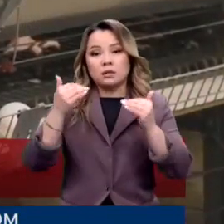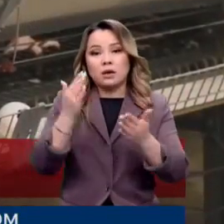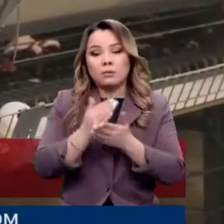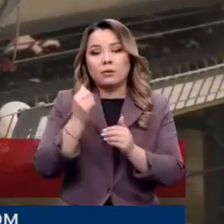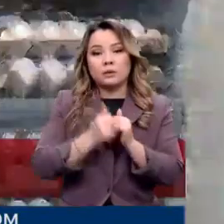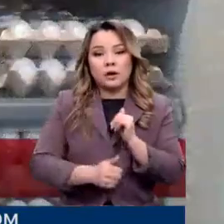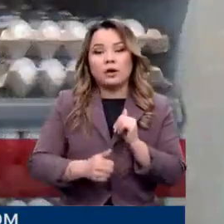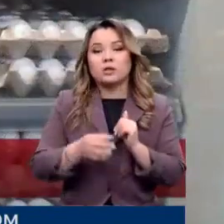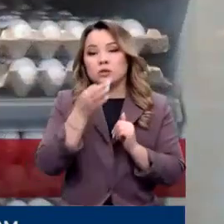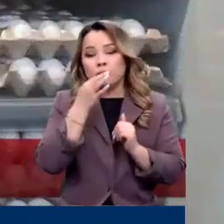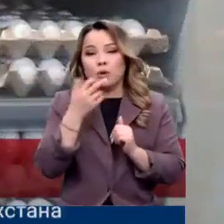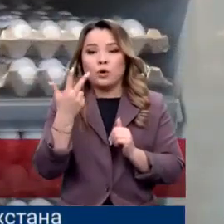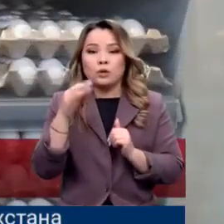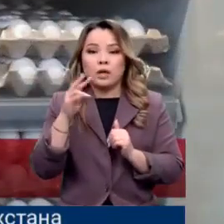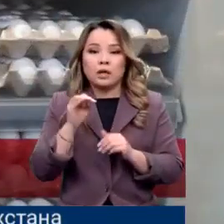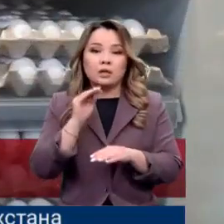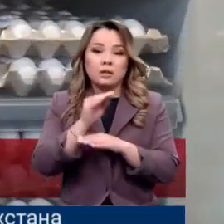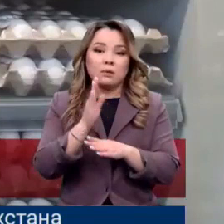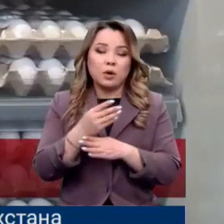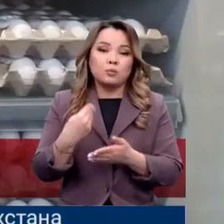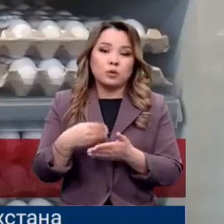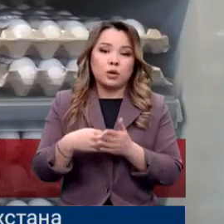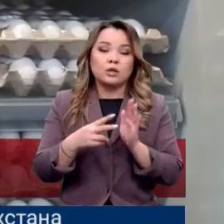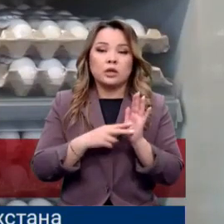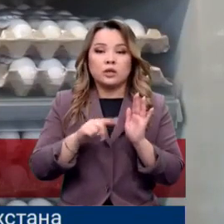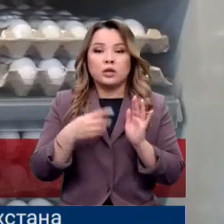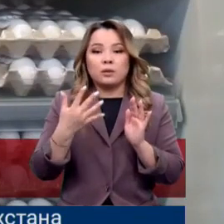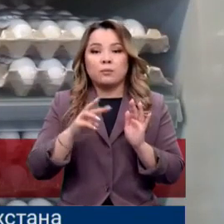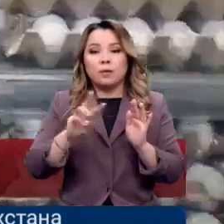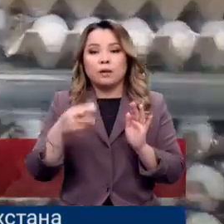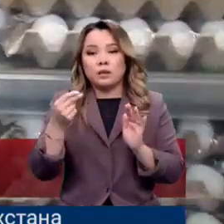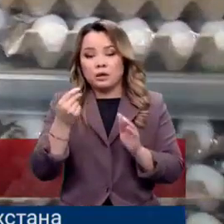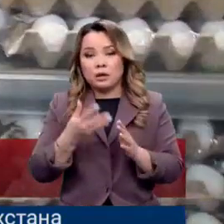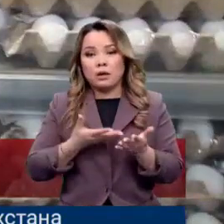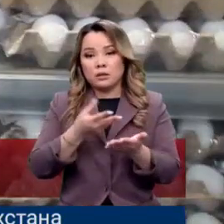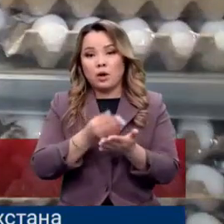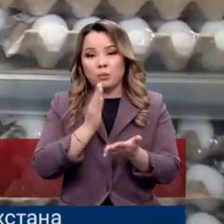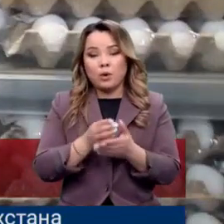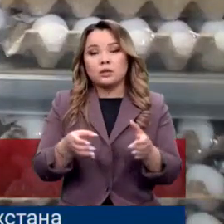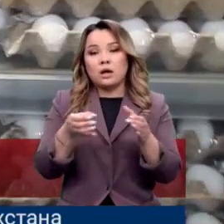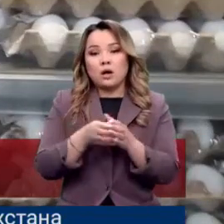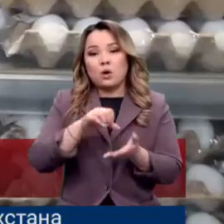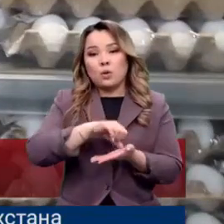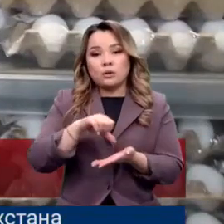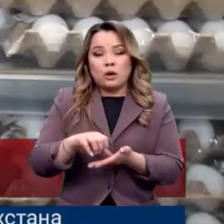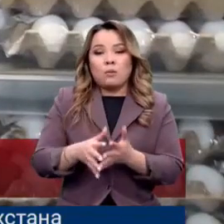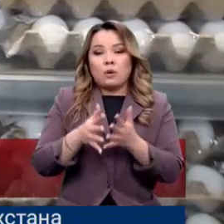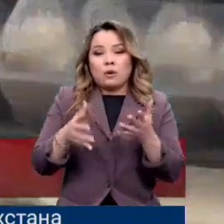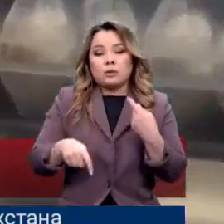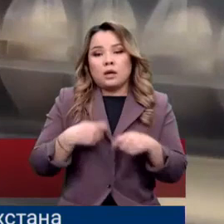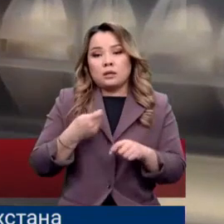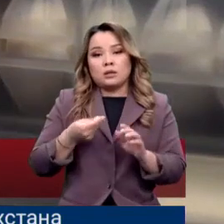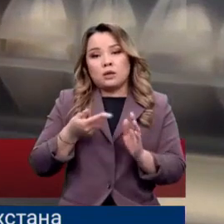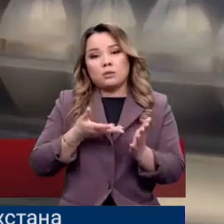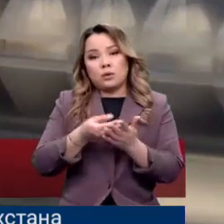3 теңгеден төлемек. Осы мақсатта бюджеттен 7,5 миллиард теңге қарастырып қойыпты. Бірақ сала өкілдері бұл да шаш етектен шығынды